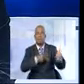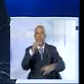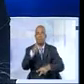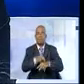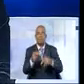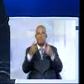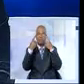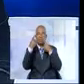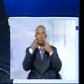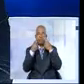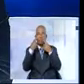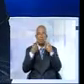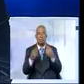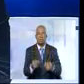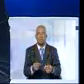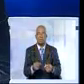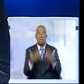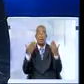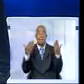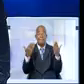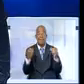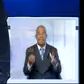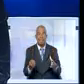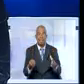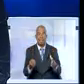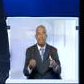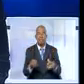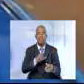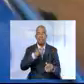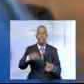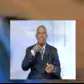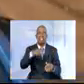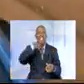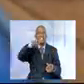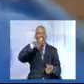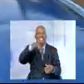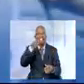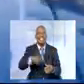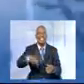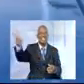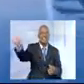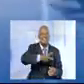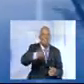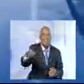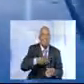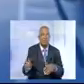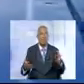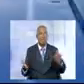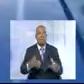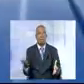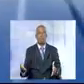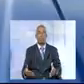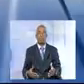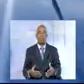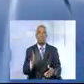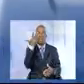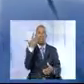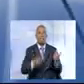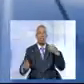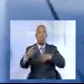au Kenya. Et en image, la tension toujours vive en Guinée à 3 jours des législatives.